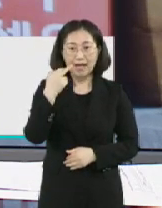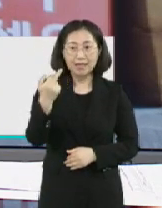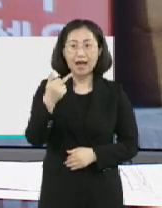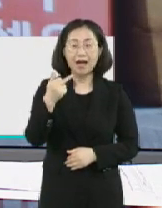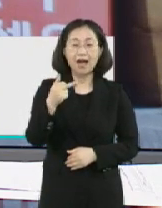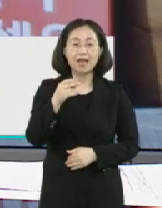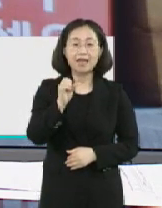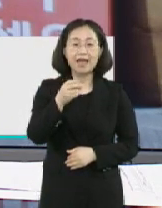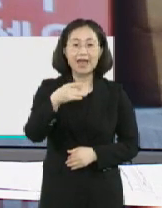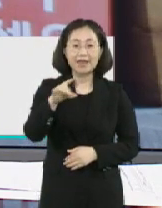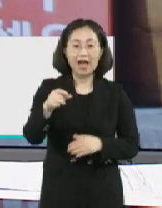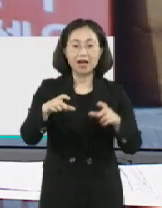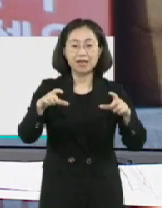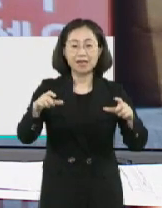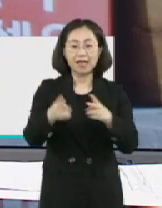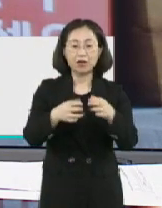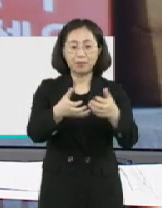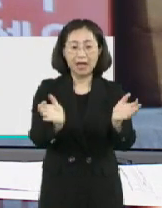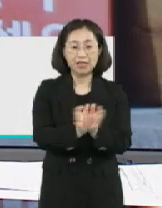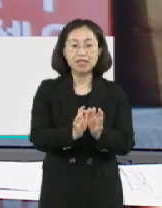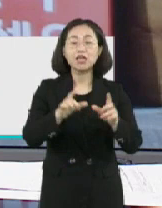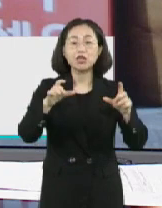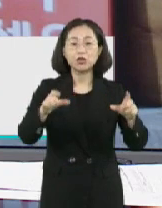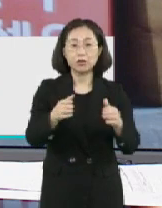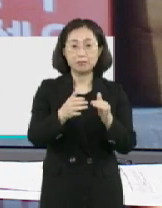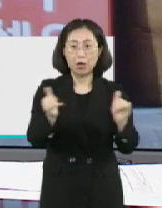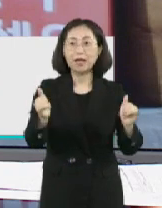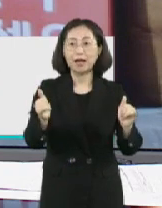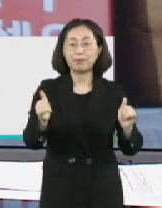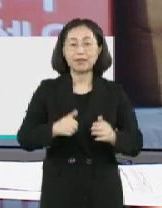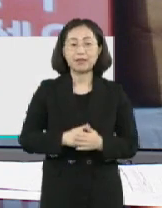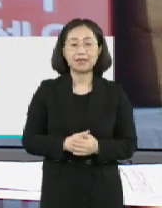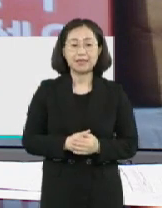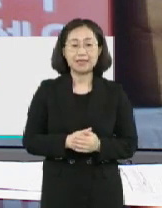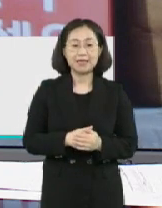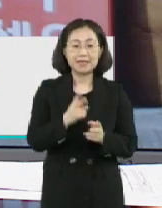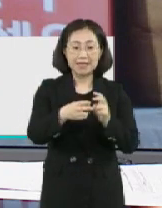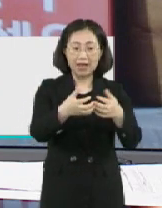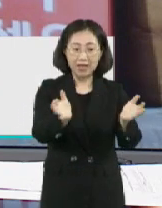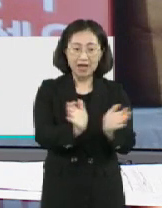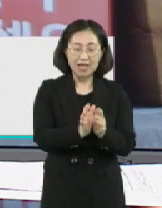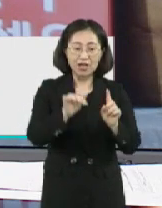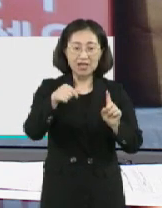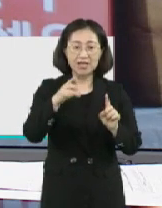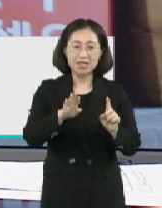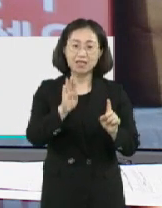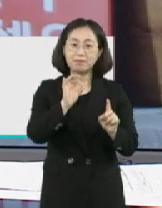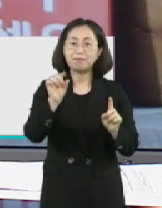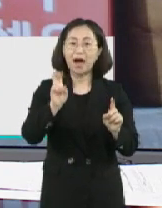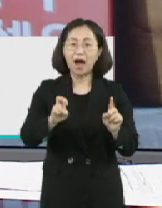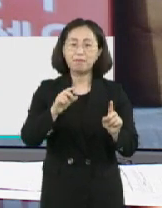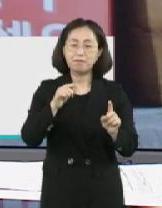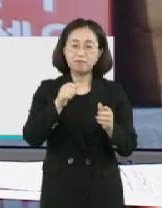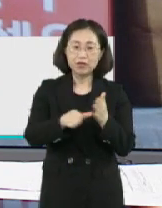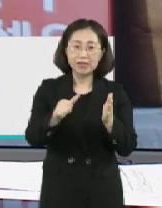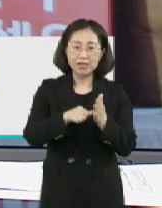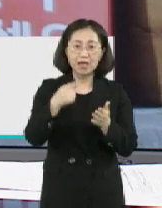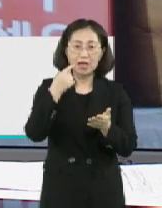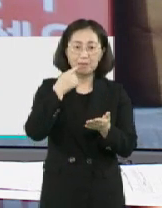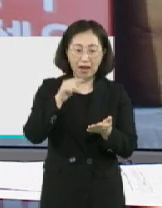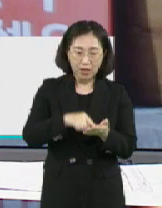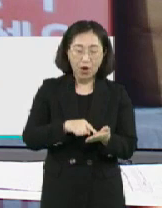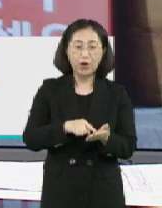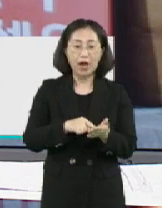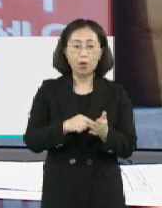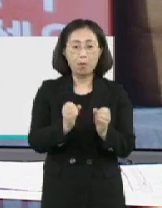예당 산업단지 주변 주민들 얘긴데요. 산단에서 1급 발암물질이 검출되고 유해물질 유출과 폭발 사고까지